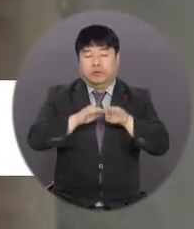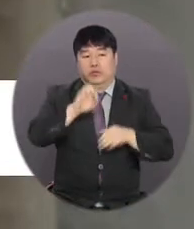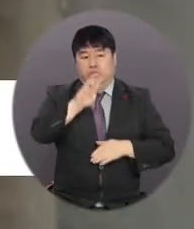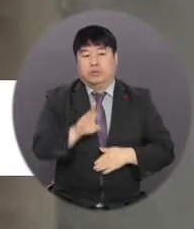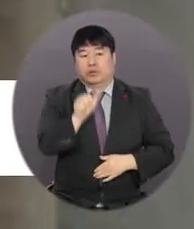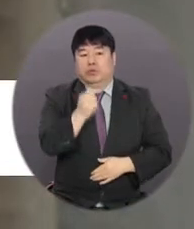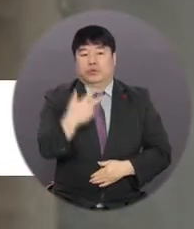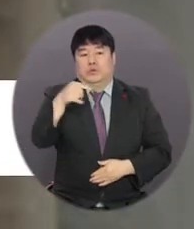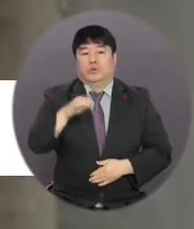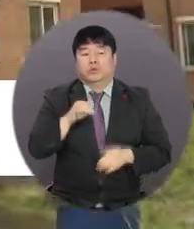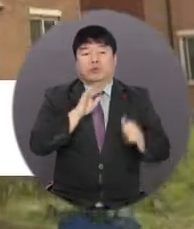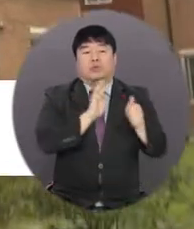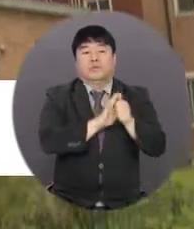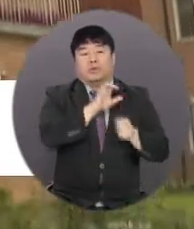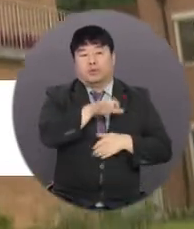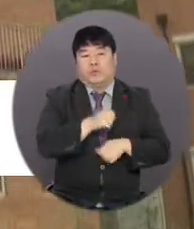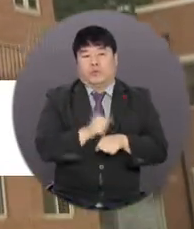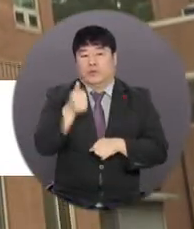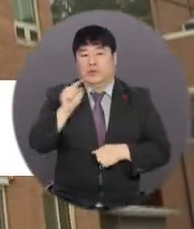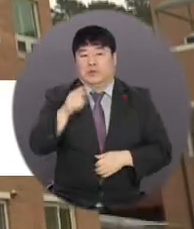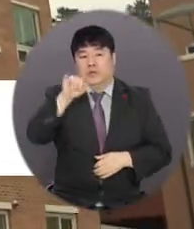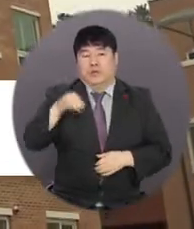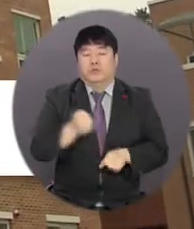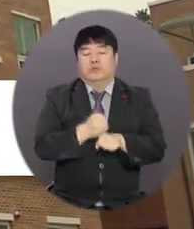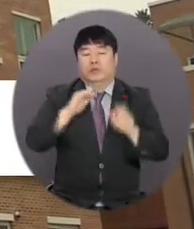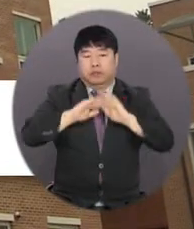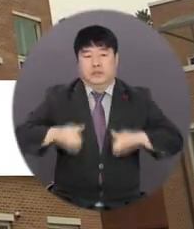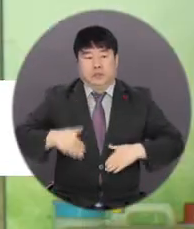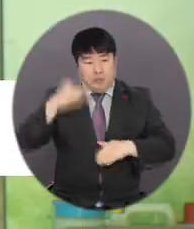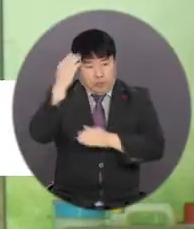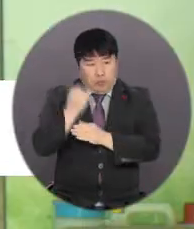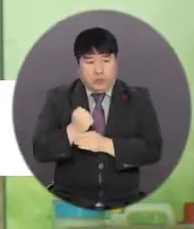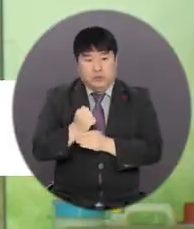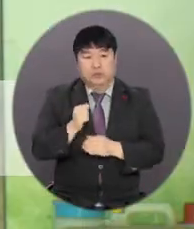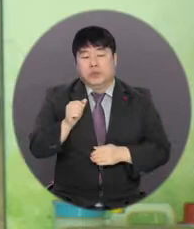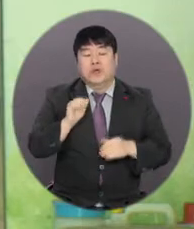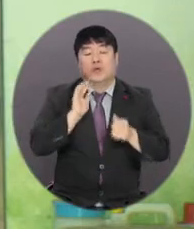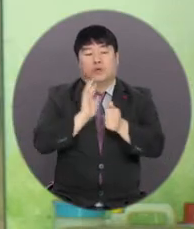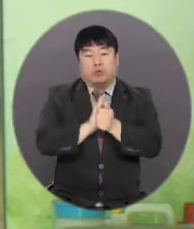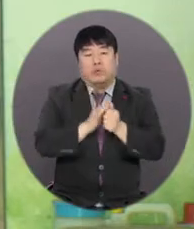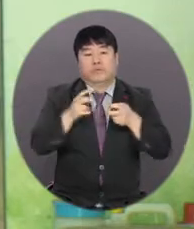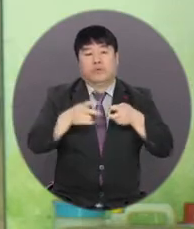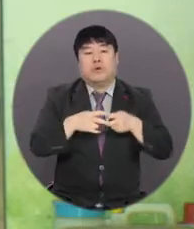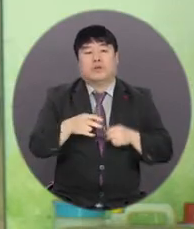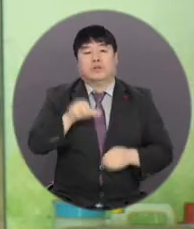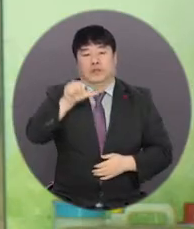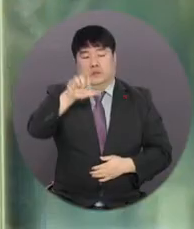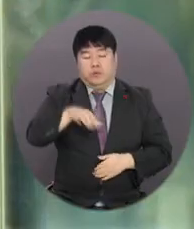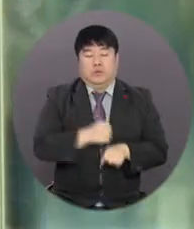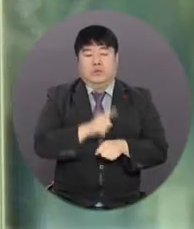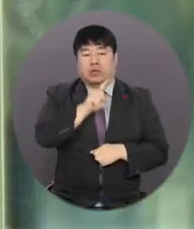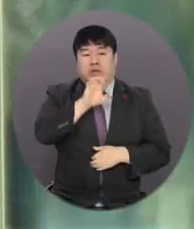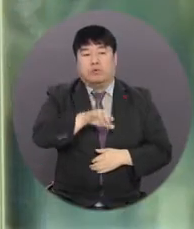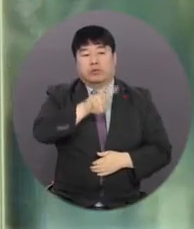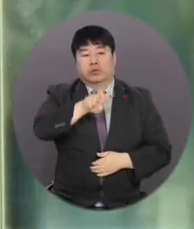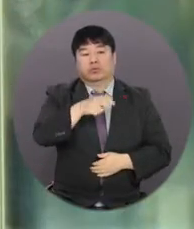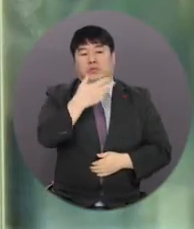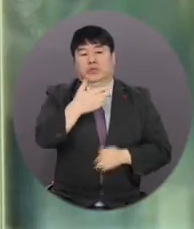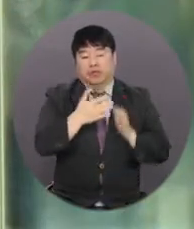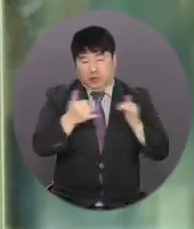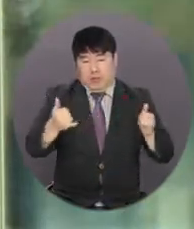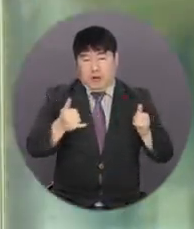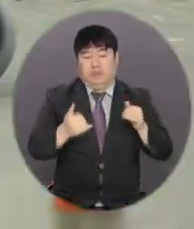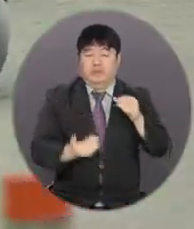광주 효정요양원과 한울요양원, 전남 화순요양병원 등 다섯 곳에 불과합니다. 한 곳당 28명이 나온